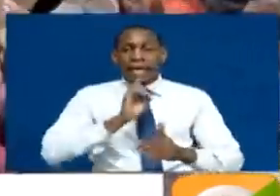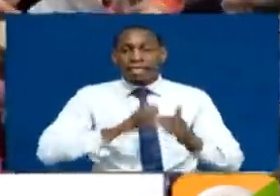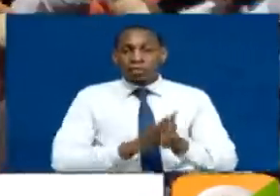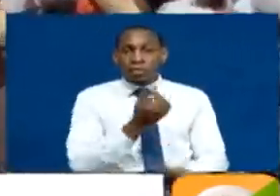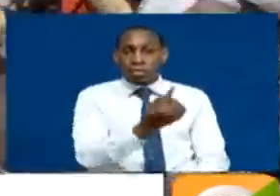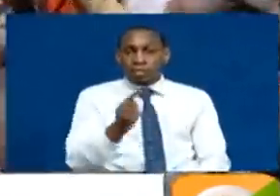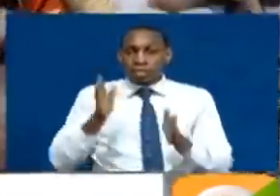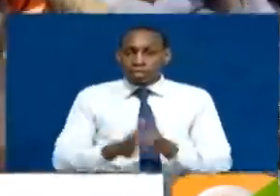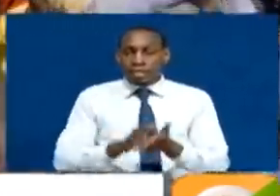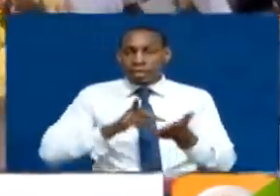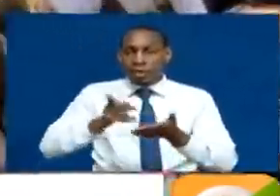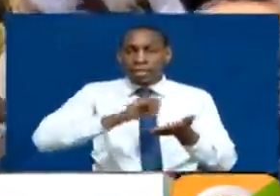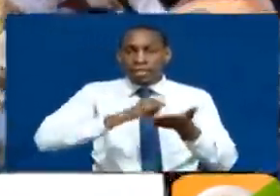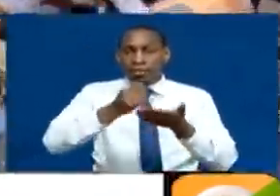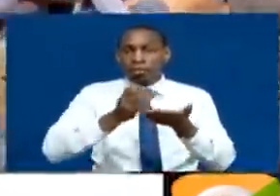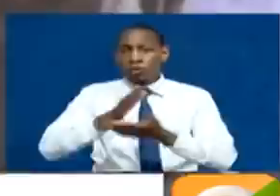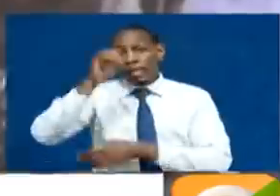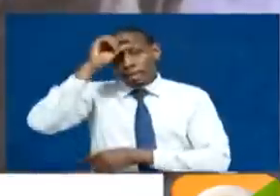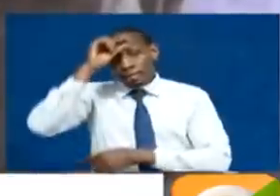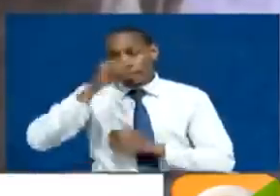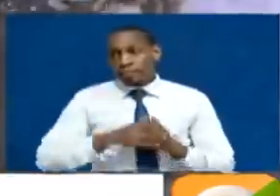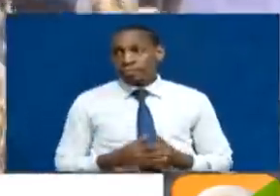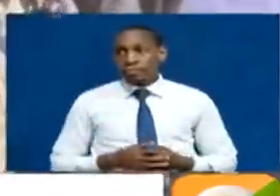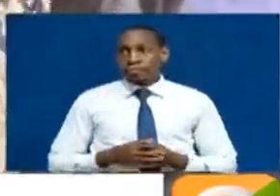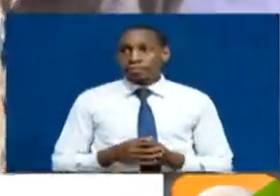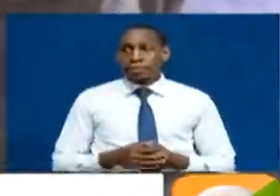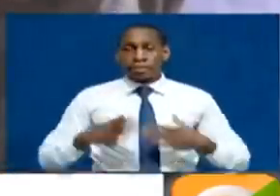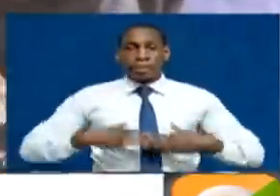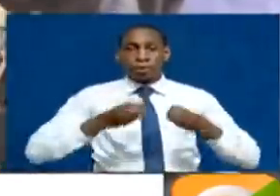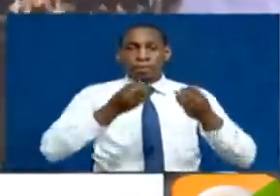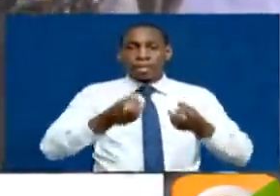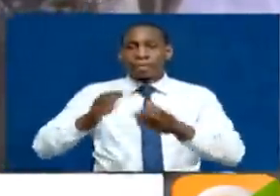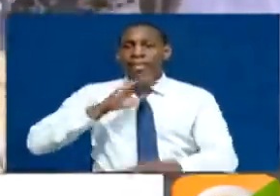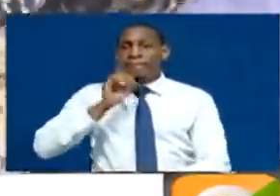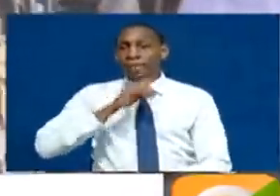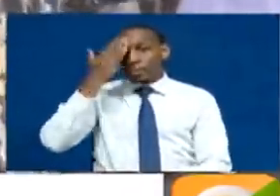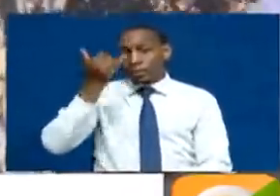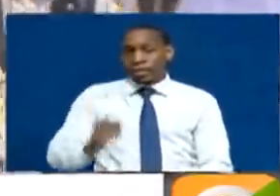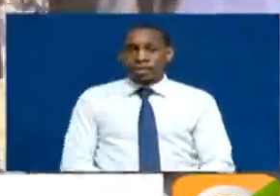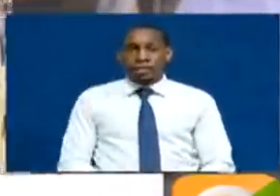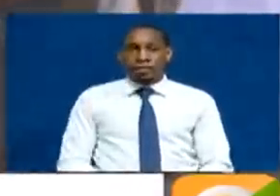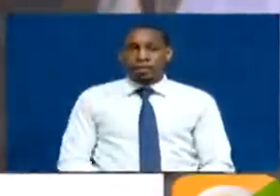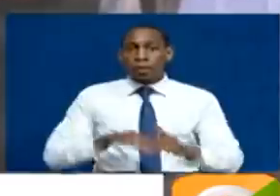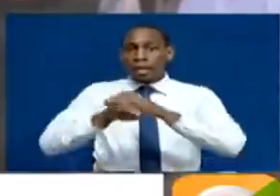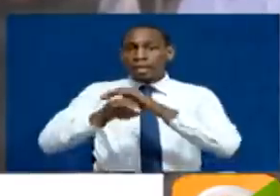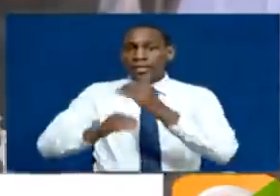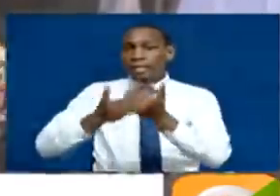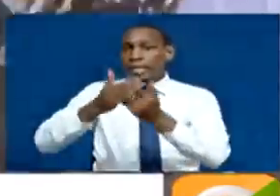Mkenya atalipiwa bima ya afya na serikali. Wakenya wengi wanakufa kwa sababu ya kukosa